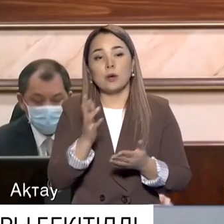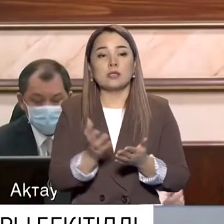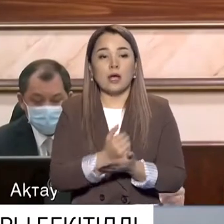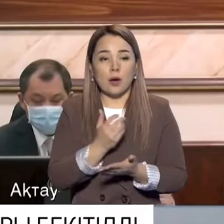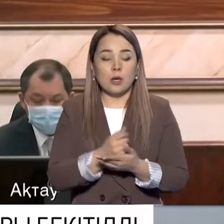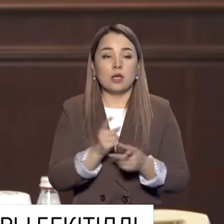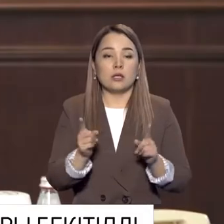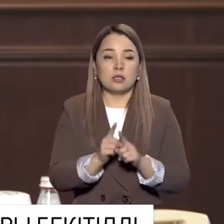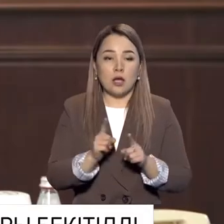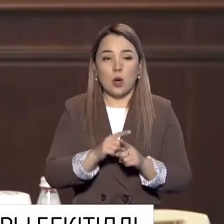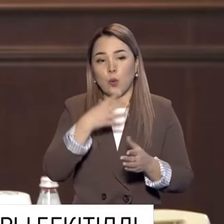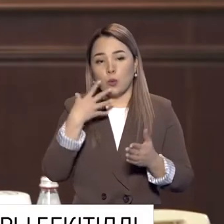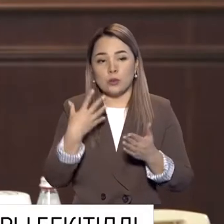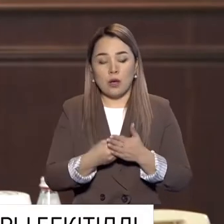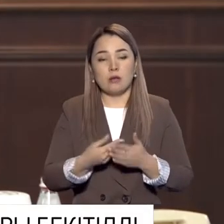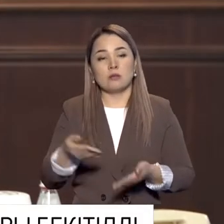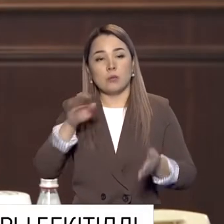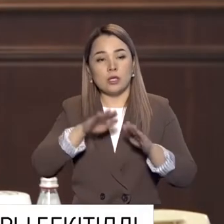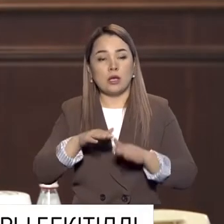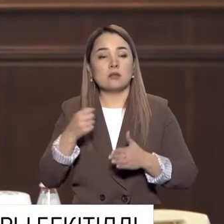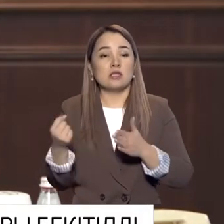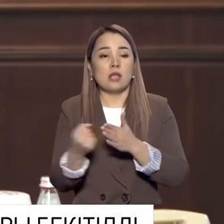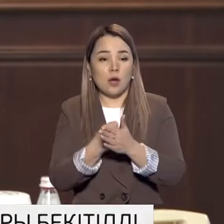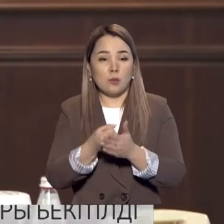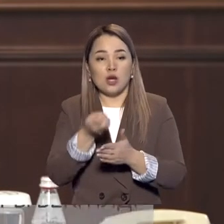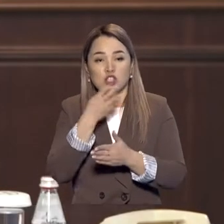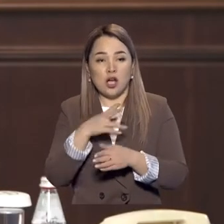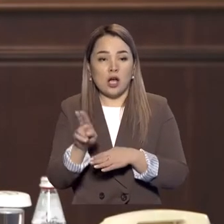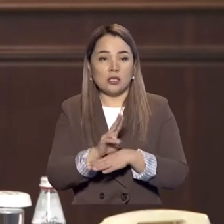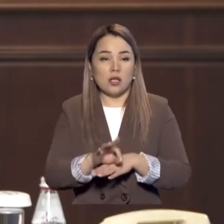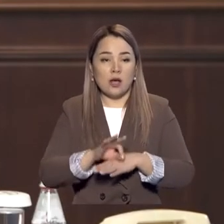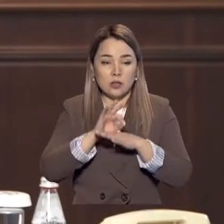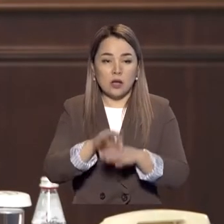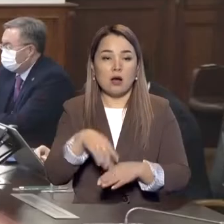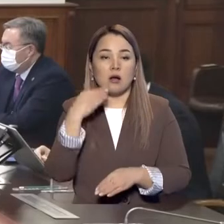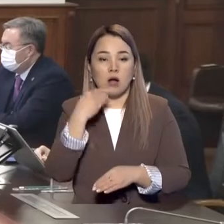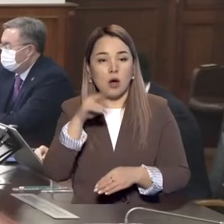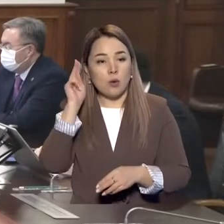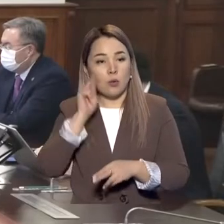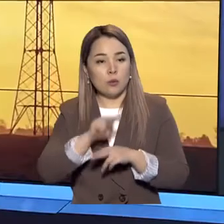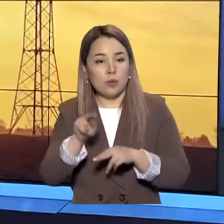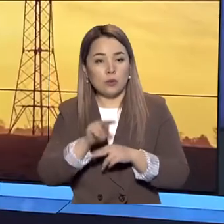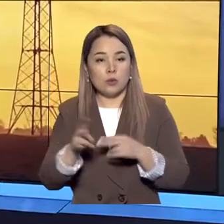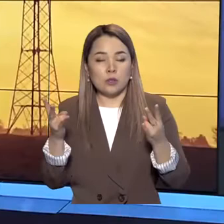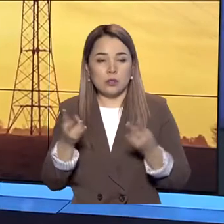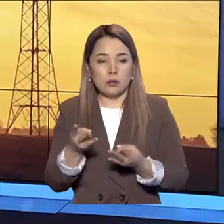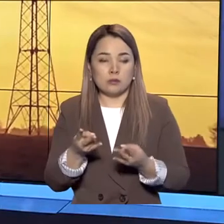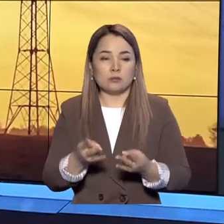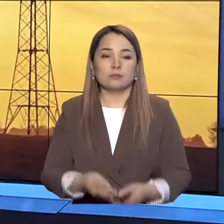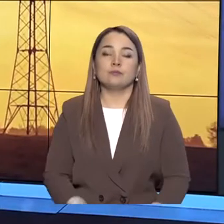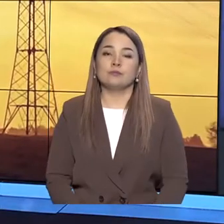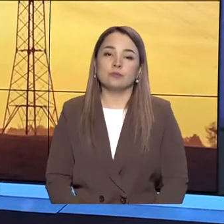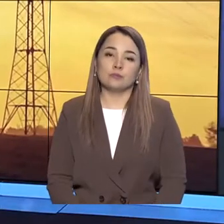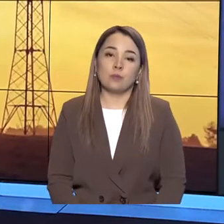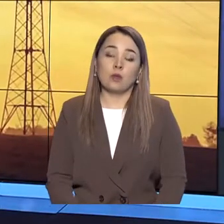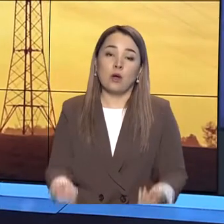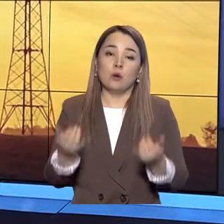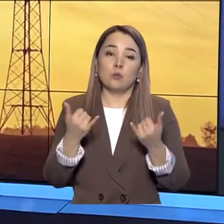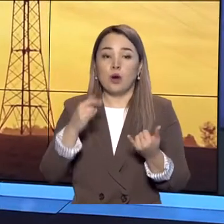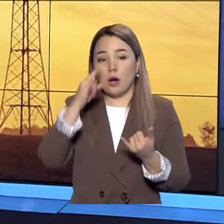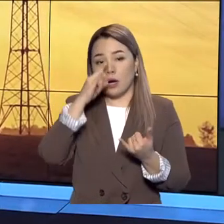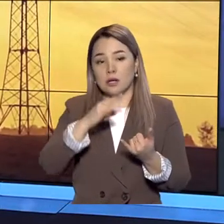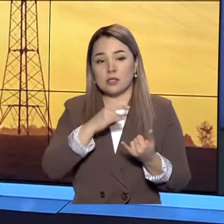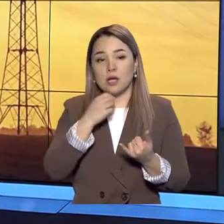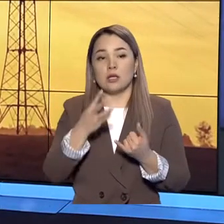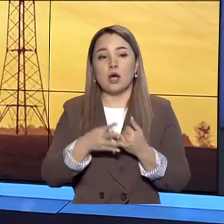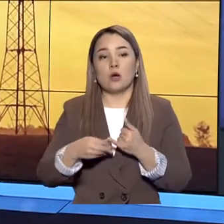тауып, өздерінің бизнестерін дамытып, жақсы емделіп, сапалы білім алуы тиіс. Өзгеде жаңалықтар. Бүгін